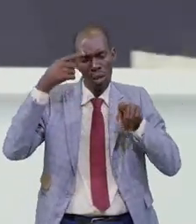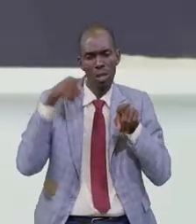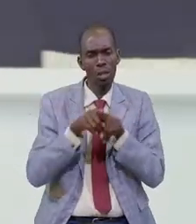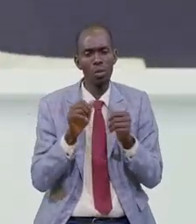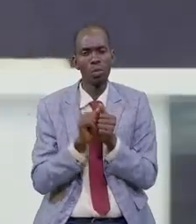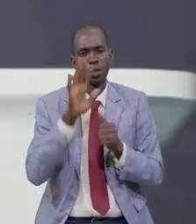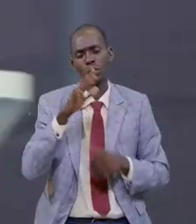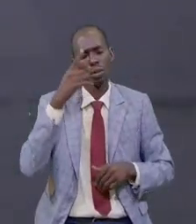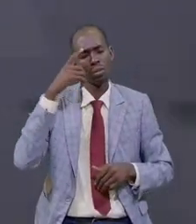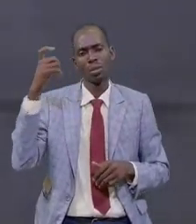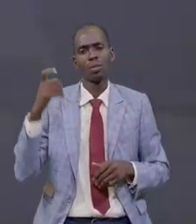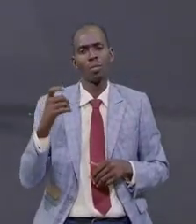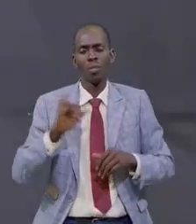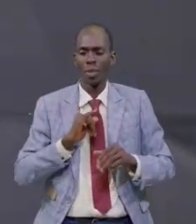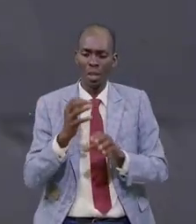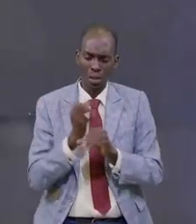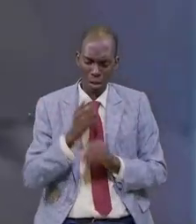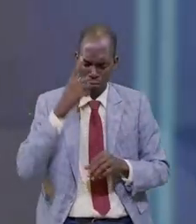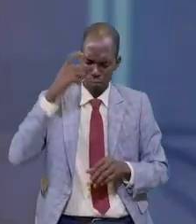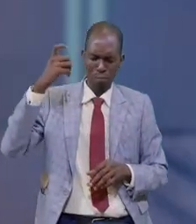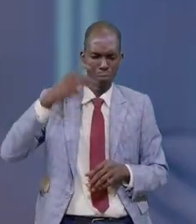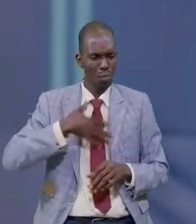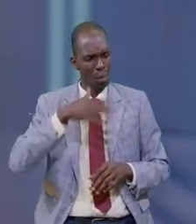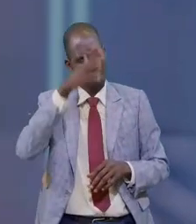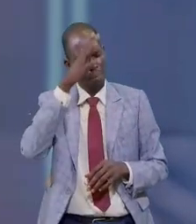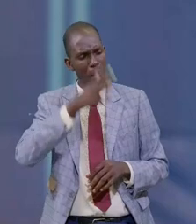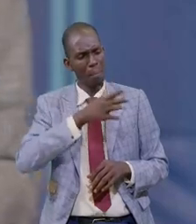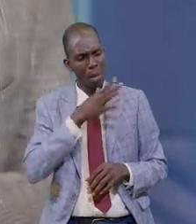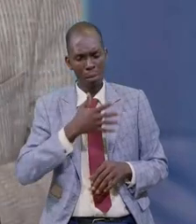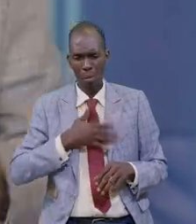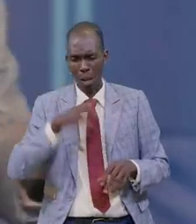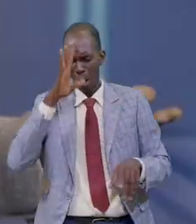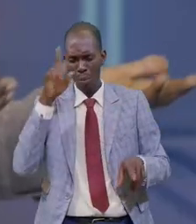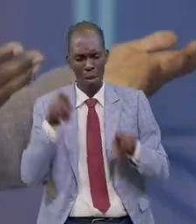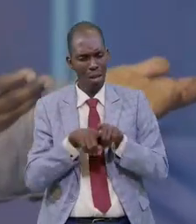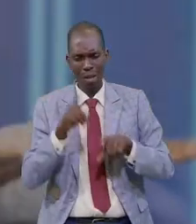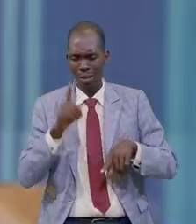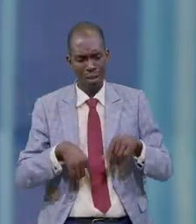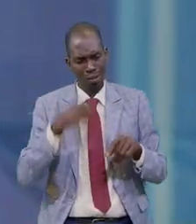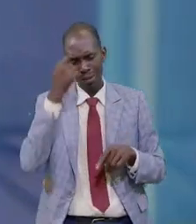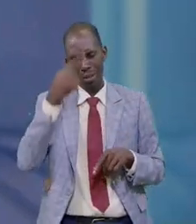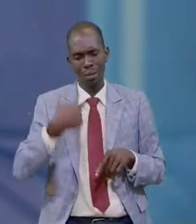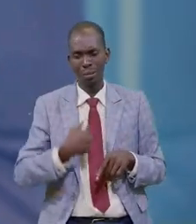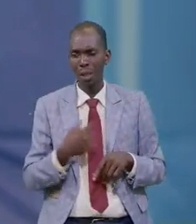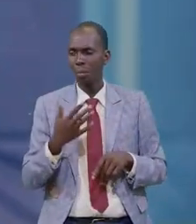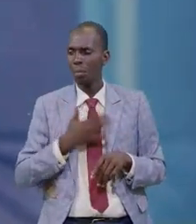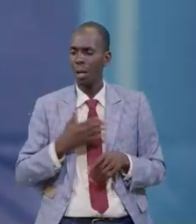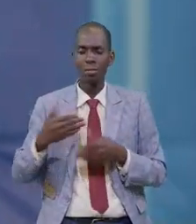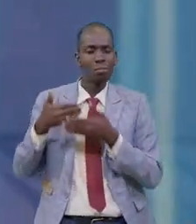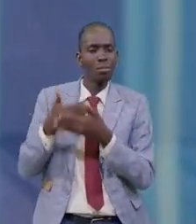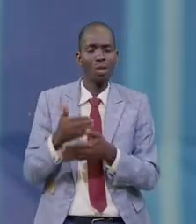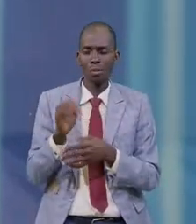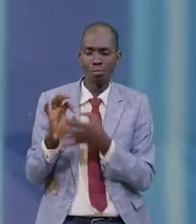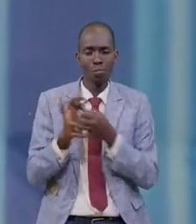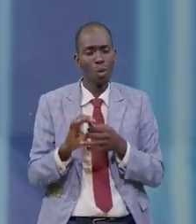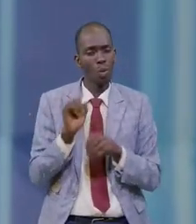rêve papa maman ne voit pas le rêve mes frères ne voient pas le rêve oh mes collaborateurs ne voient pas